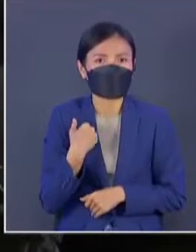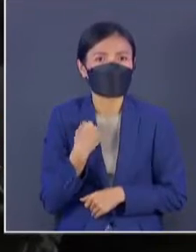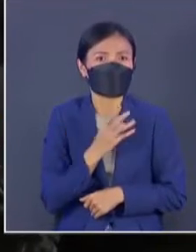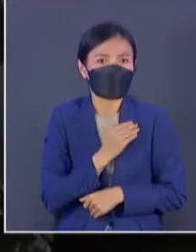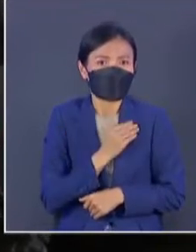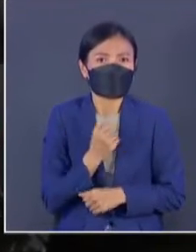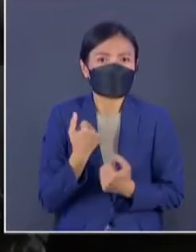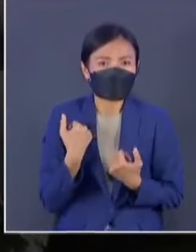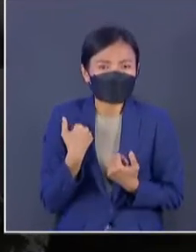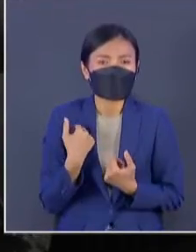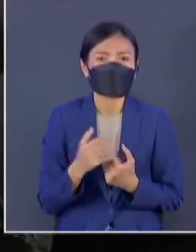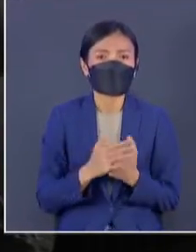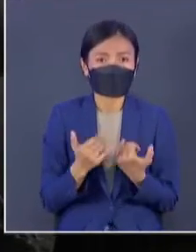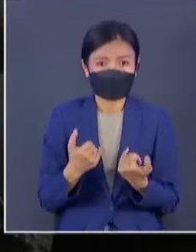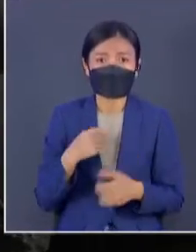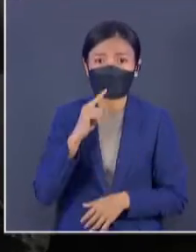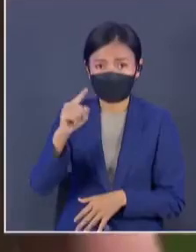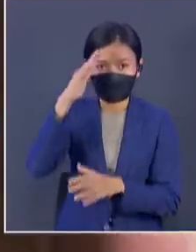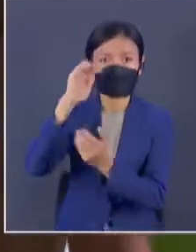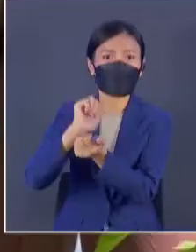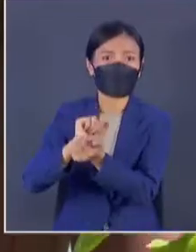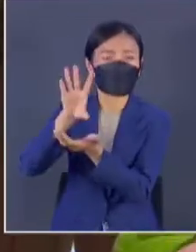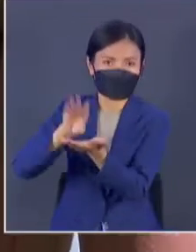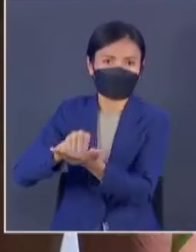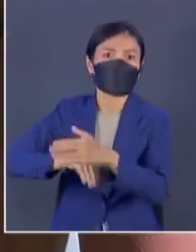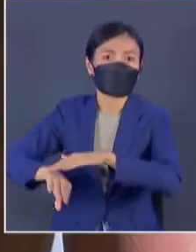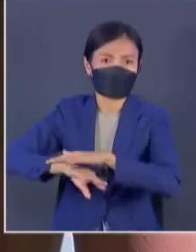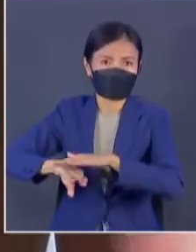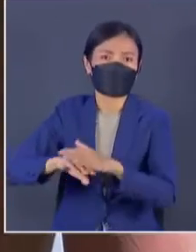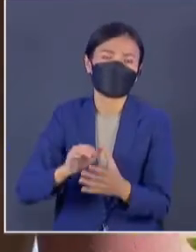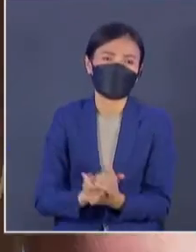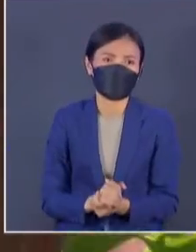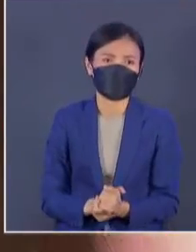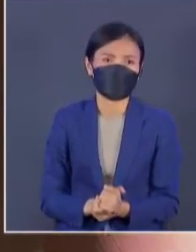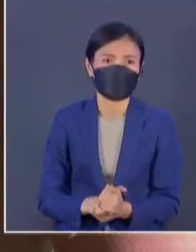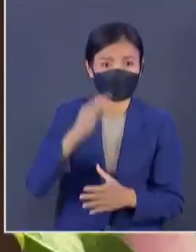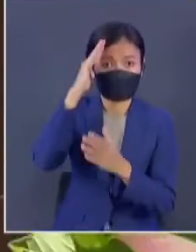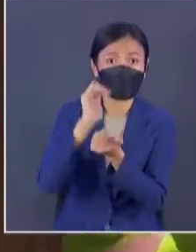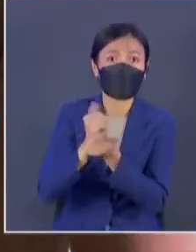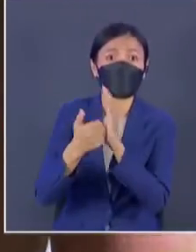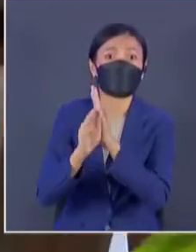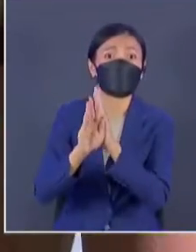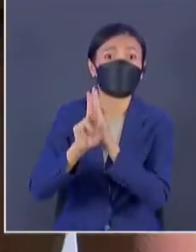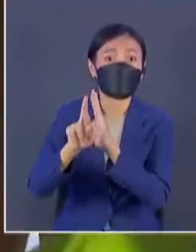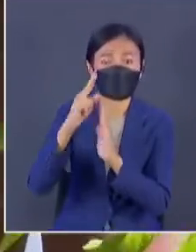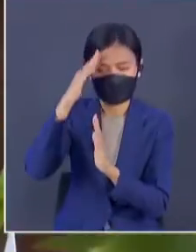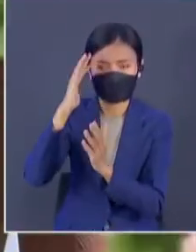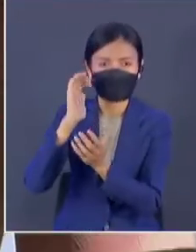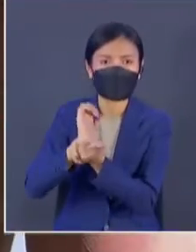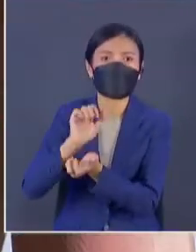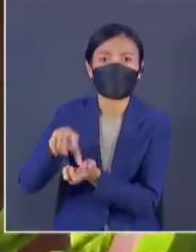างนี้ก็เลยตัดสินใจไปลงบันทึกประจำวันเอาไว้เป็นหลักฐานที่สภ.เมืองบุรีรัมย์ครับล่าสุดเมื่อว